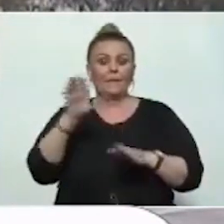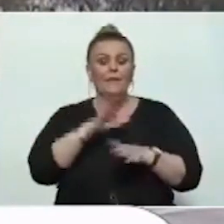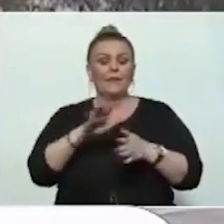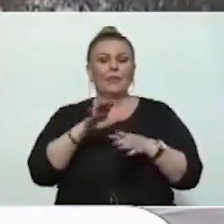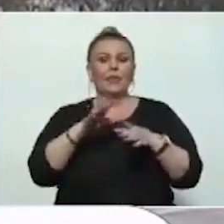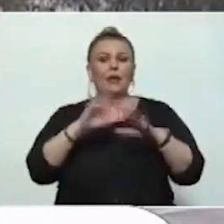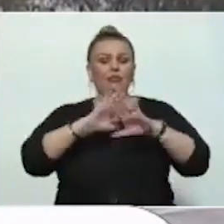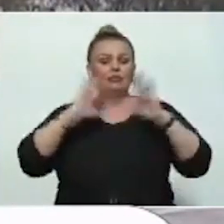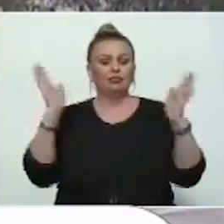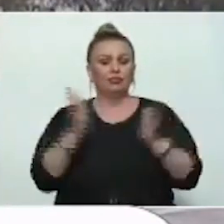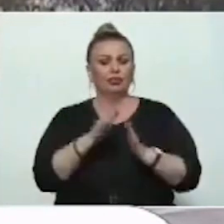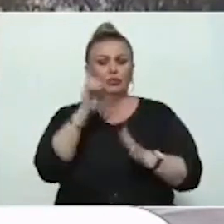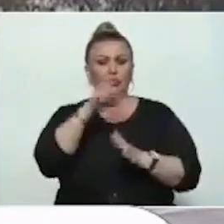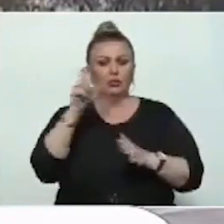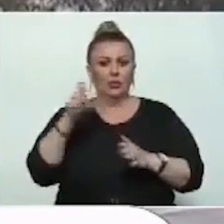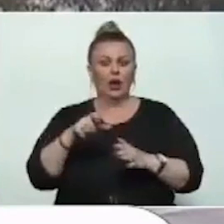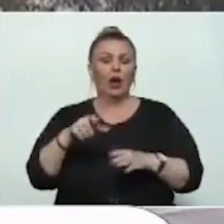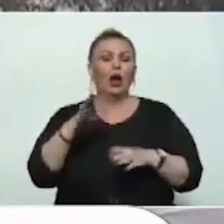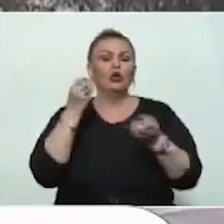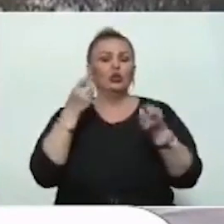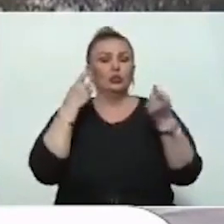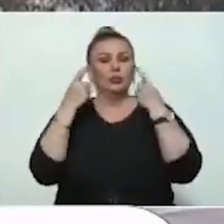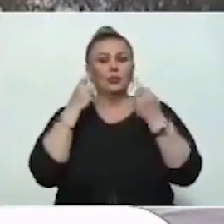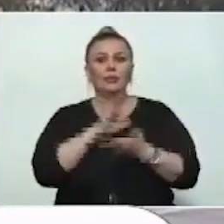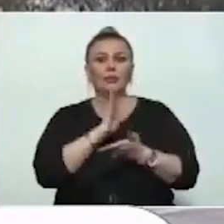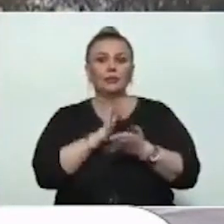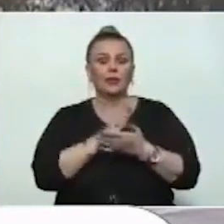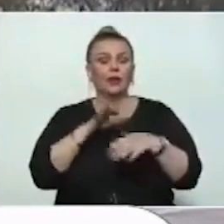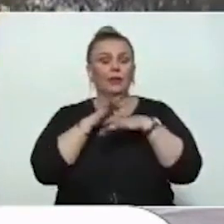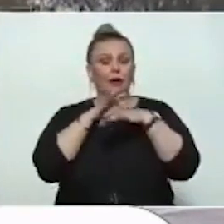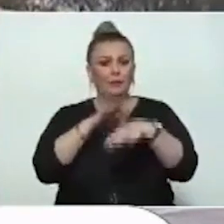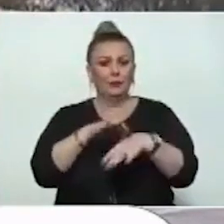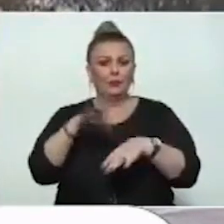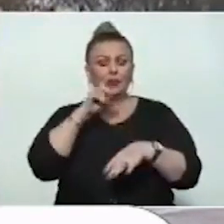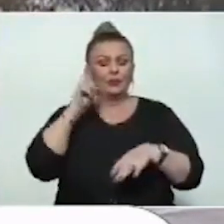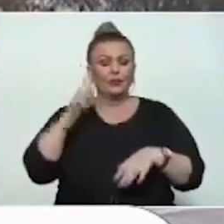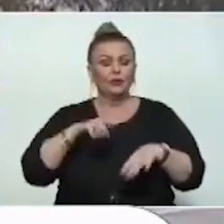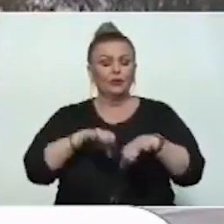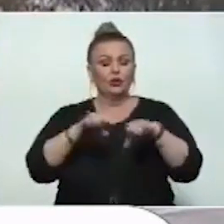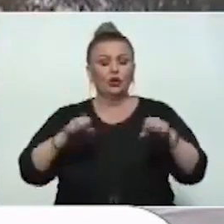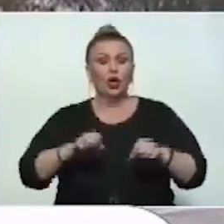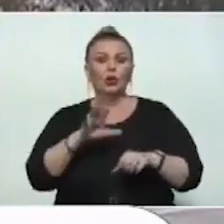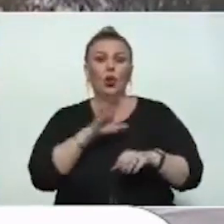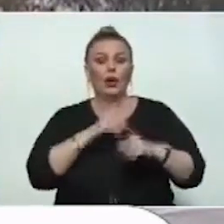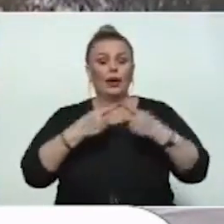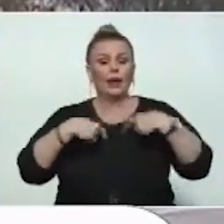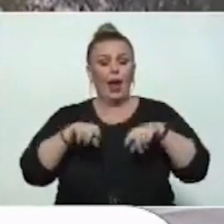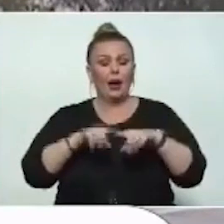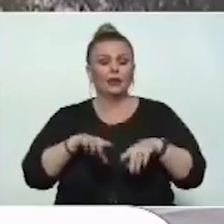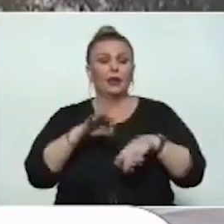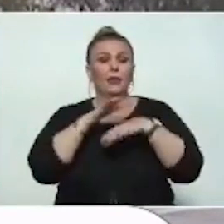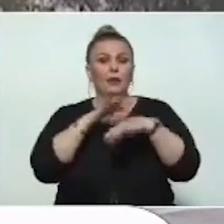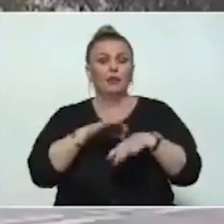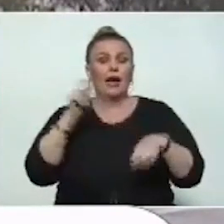tamamilə azaldılıbdır. Digər bir məlumat isə keçirilən Ukraynanın işğalda olan ərazilərdə